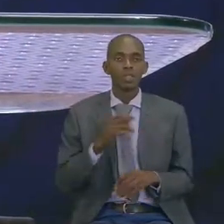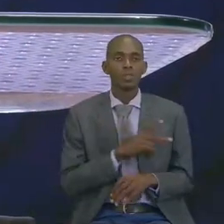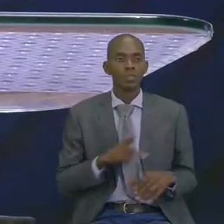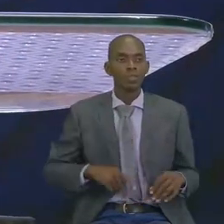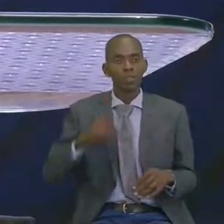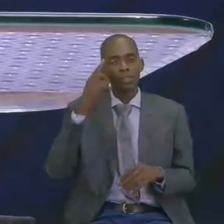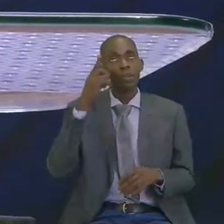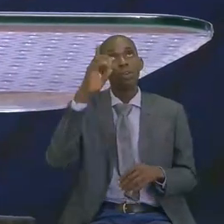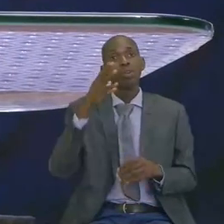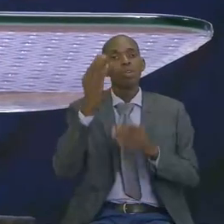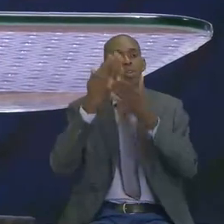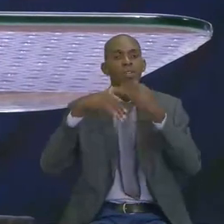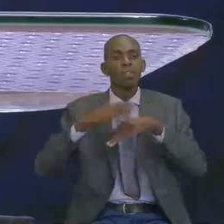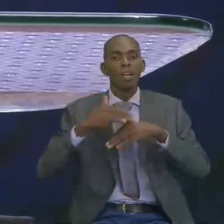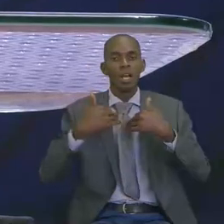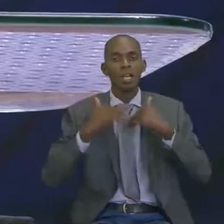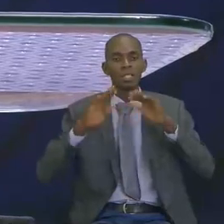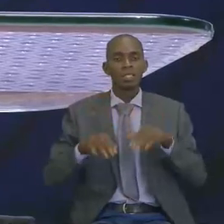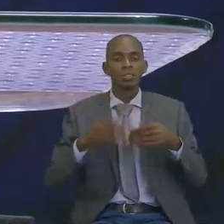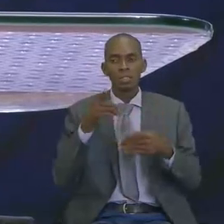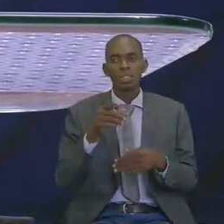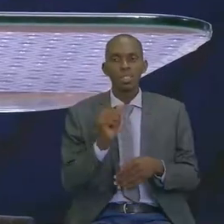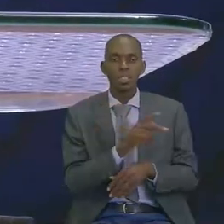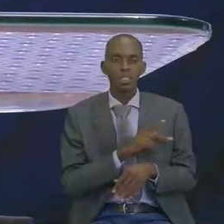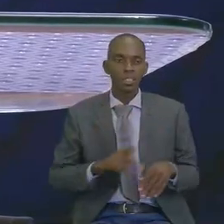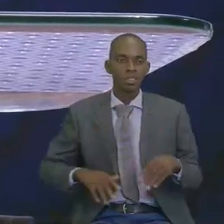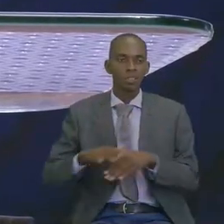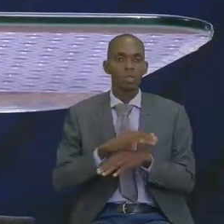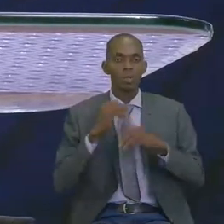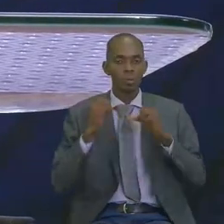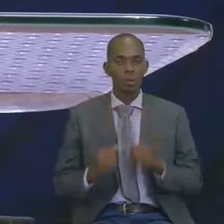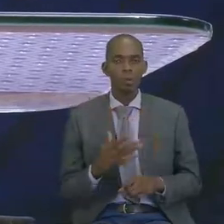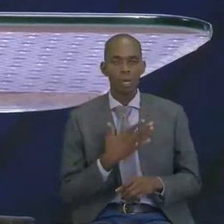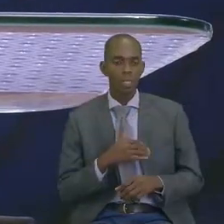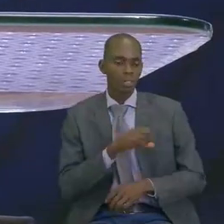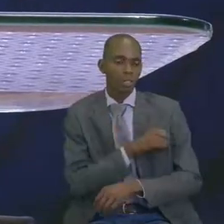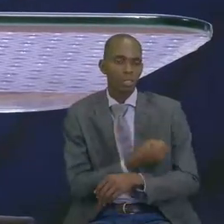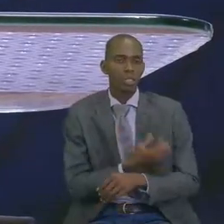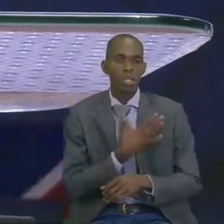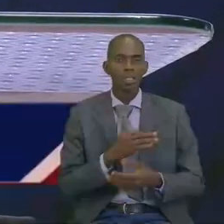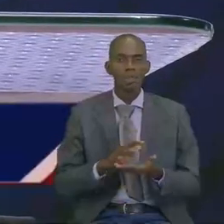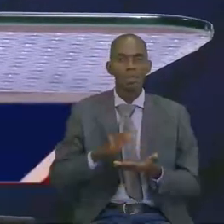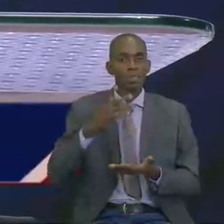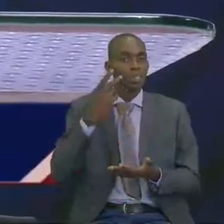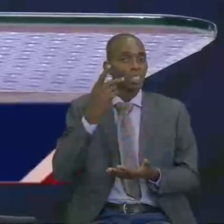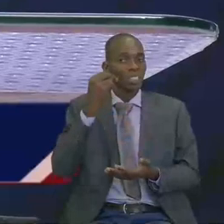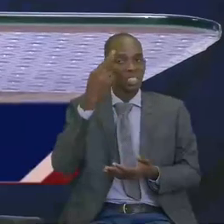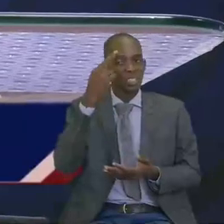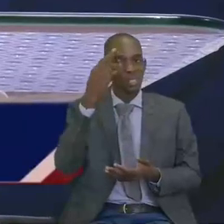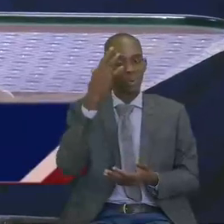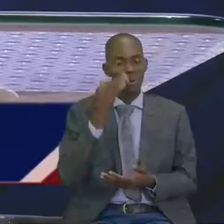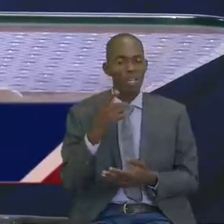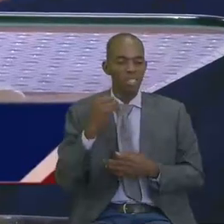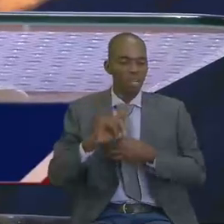t'a donné l'empire, la puissance, la force et la gloire. Le pourquoi